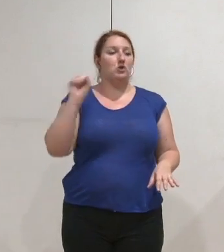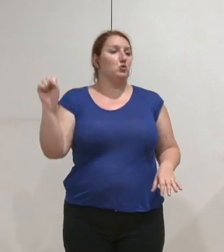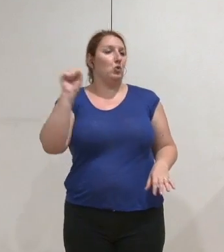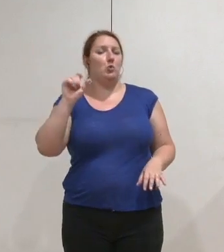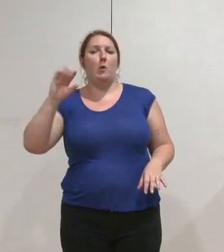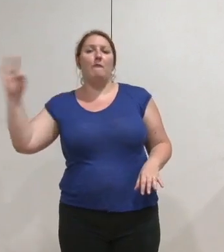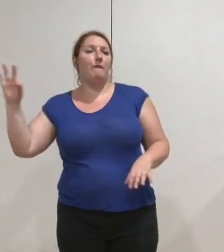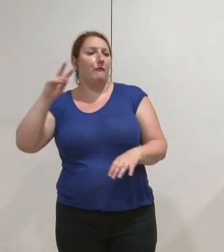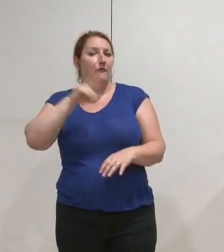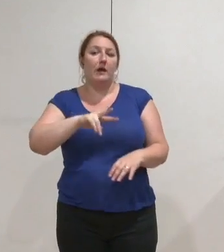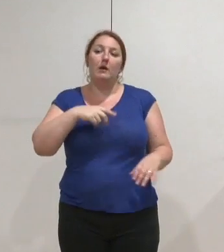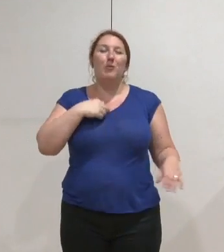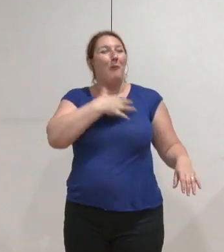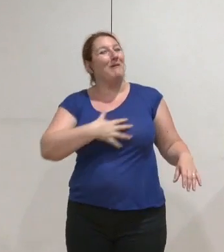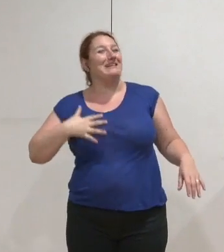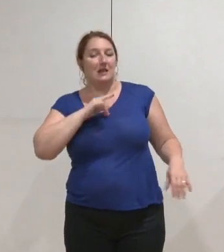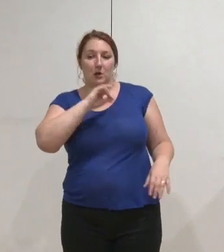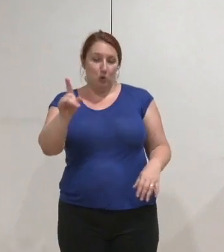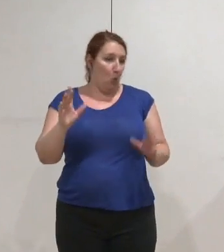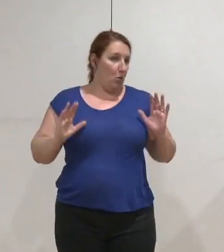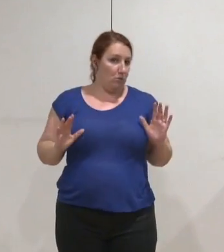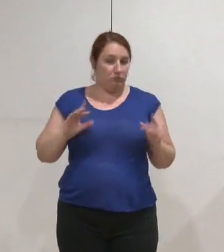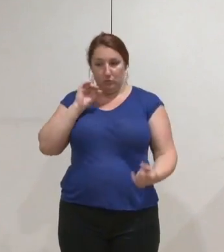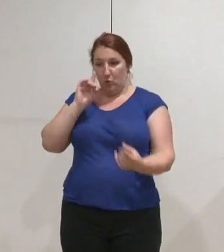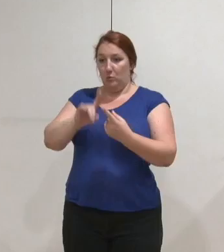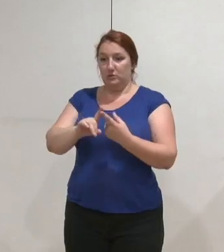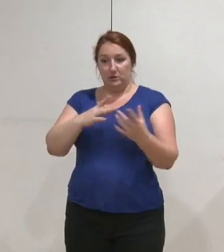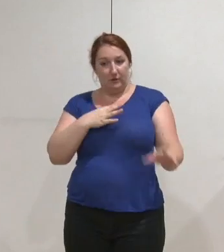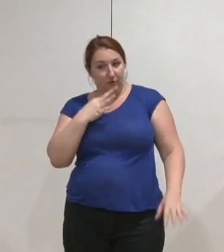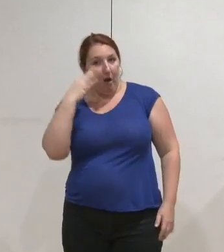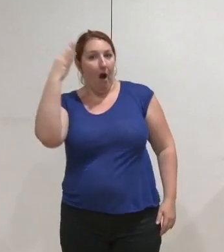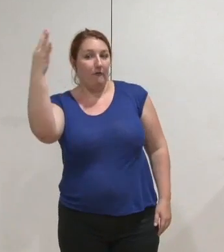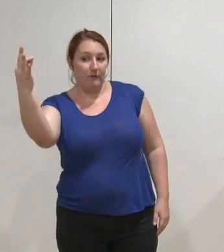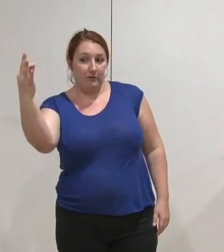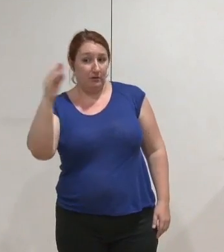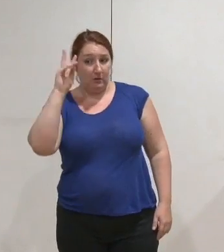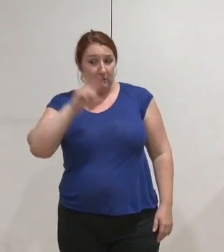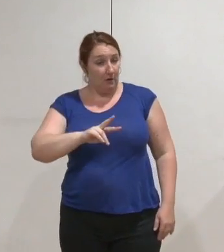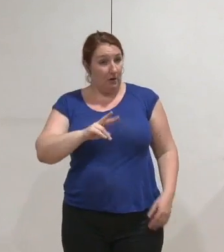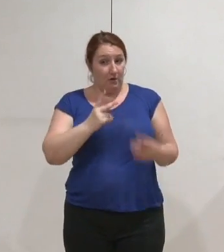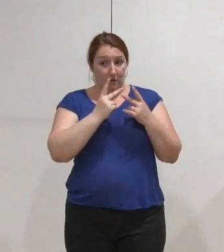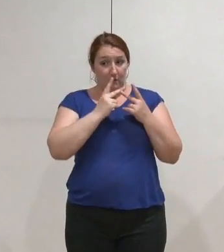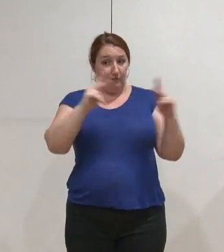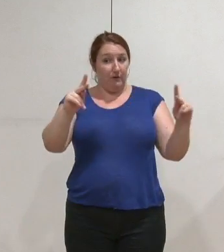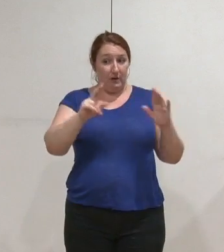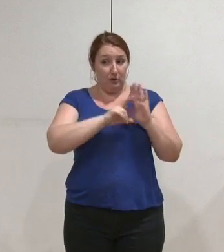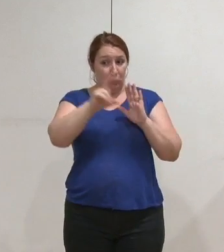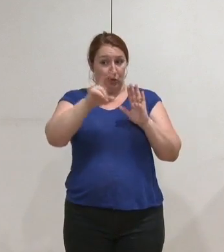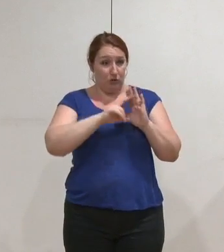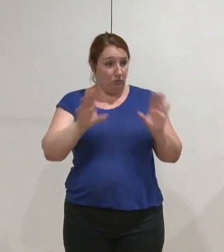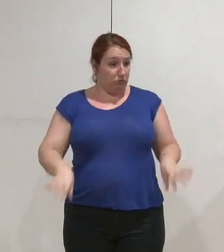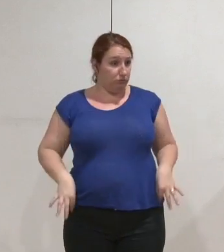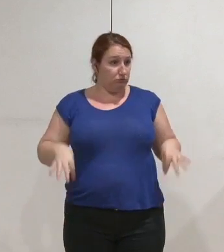voyage d'ingrément j'ai accompagné invité ça n'a pas coûté un sou à la ville de